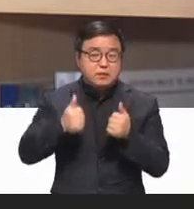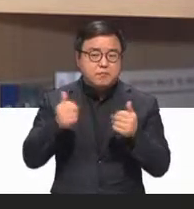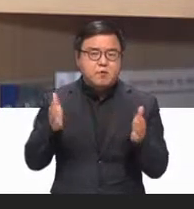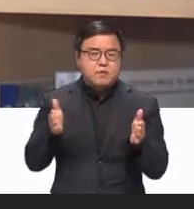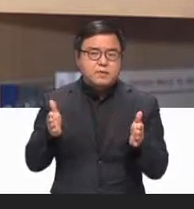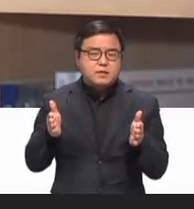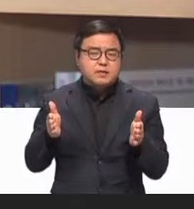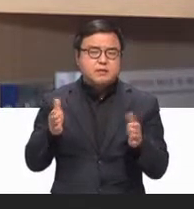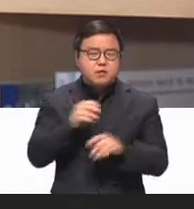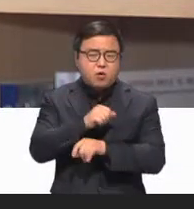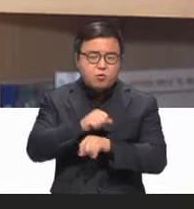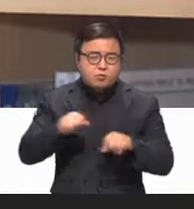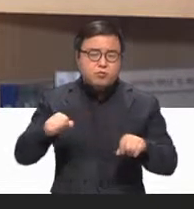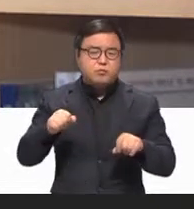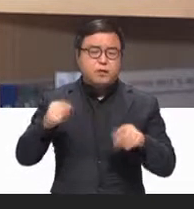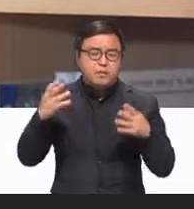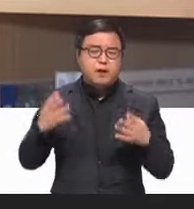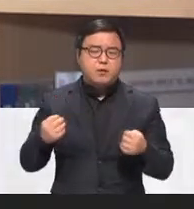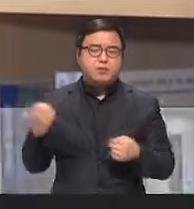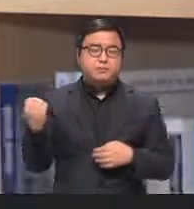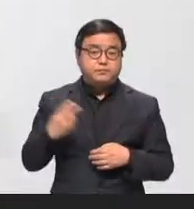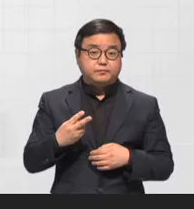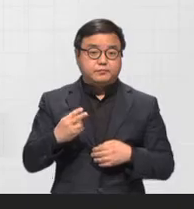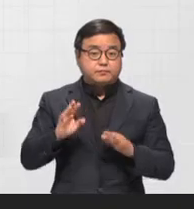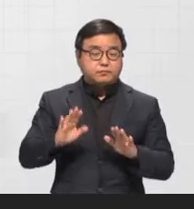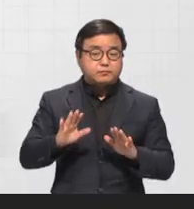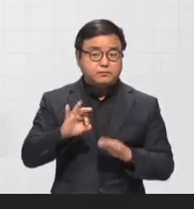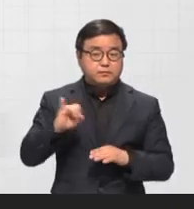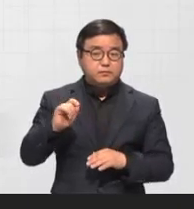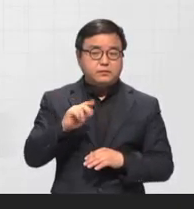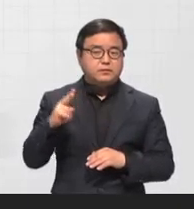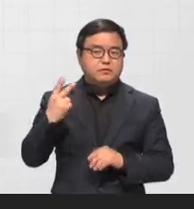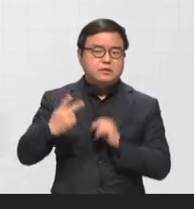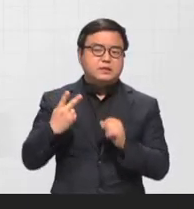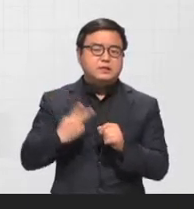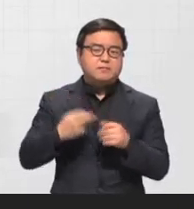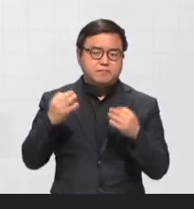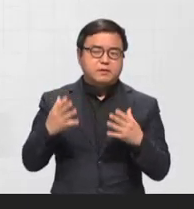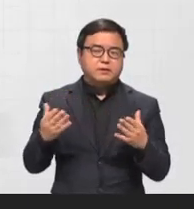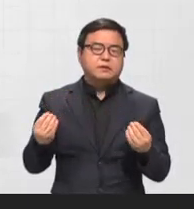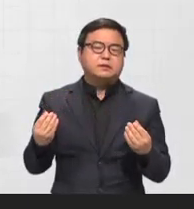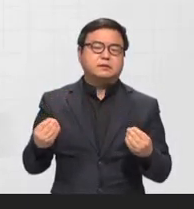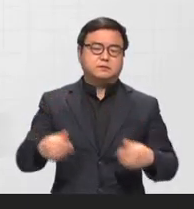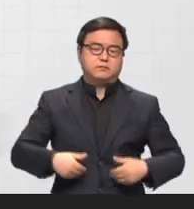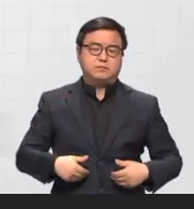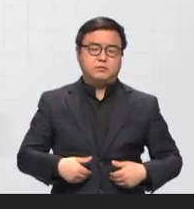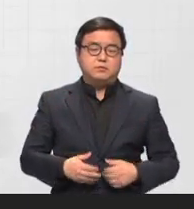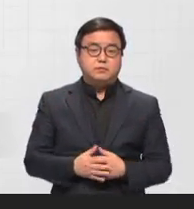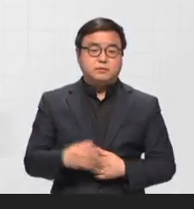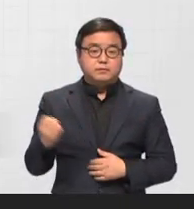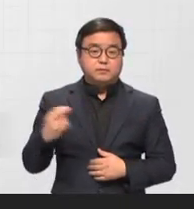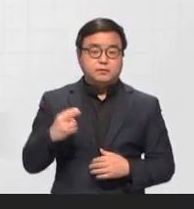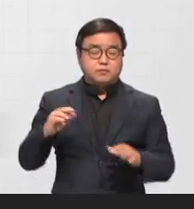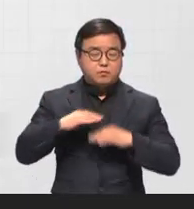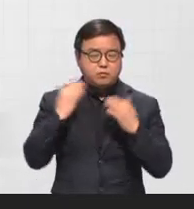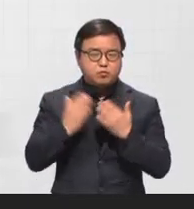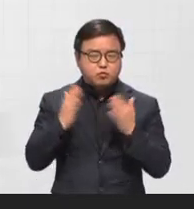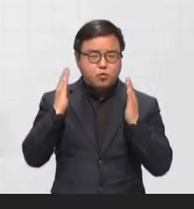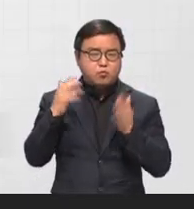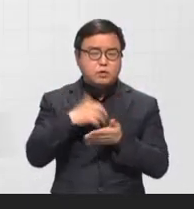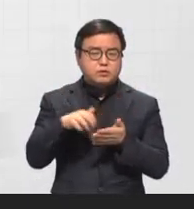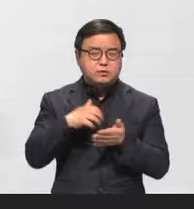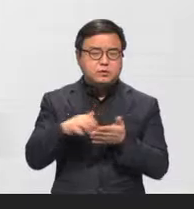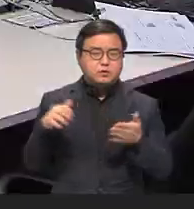경우 2년 말에 뜨끈 내야 된다는 부담이 상당합니다 한편 학령 인구가 줄면서 사교육비의 총 규모는 계속 감소하는 것으로